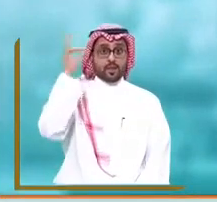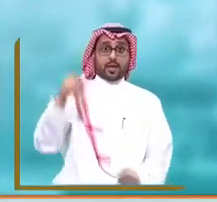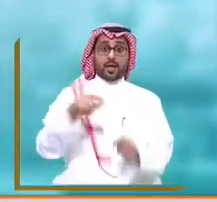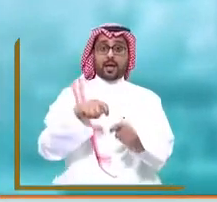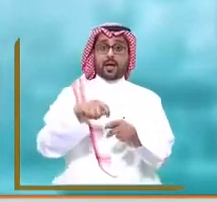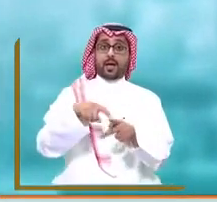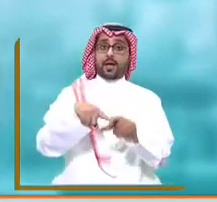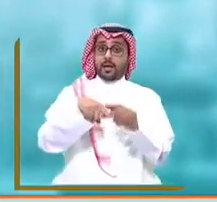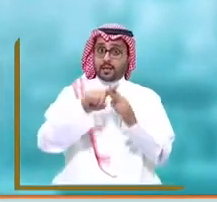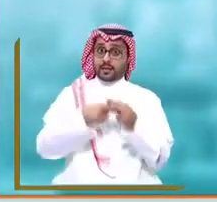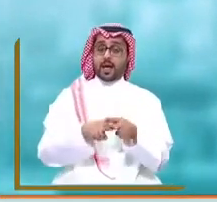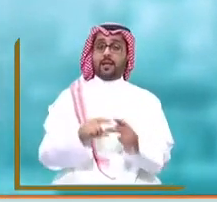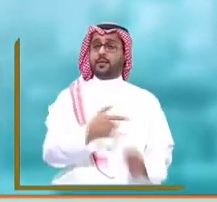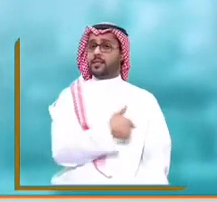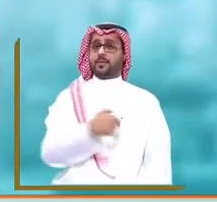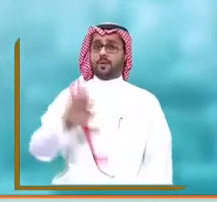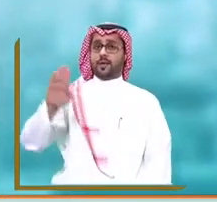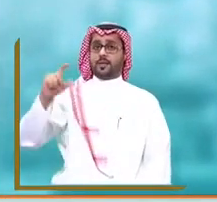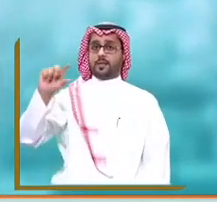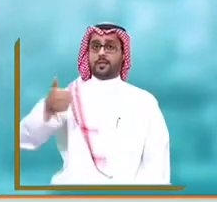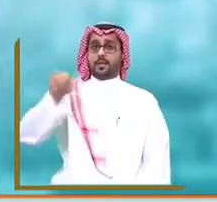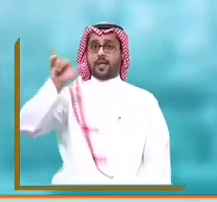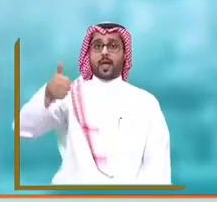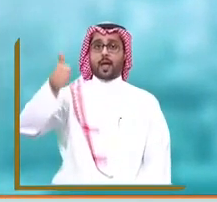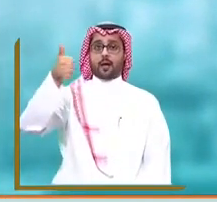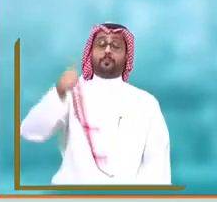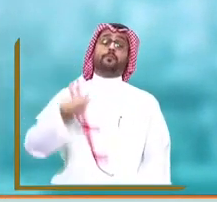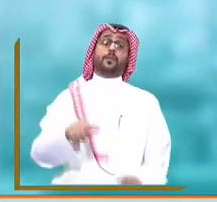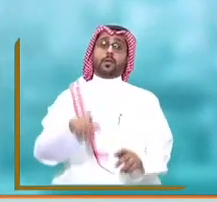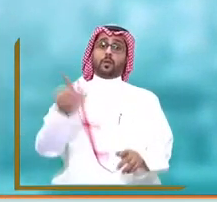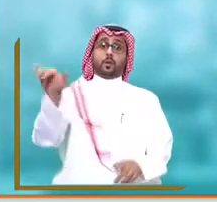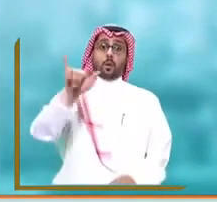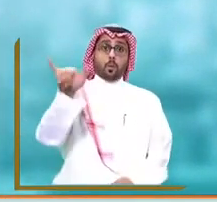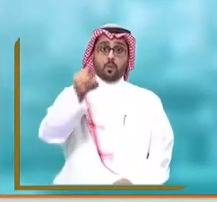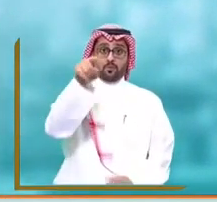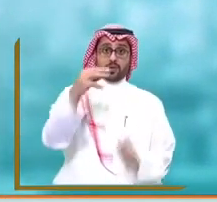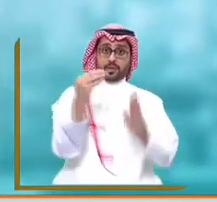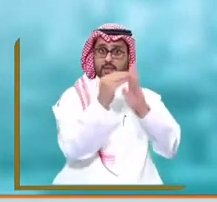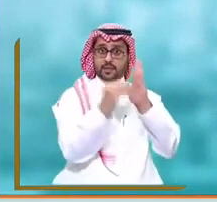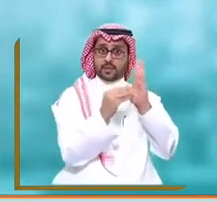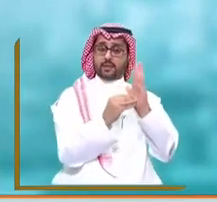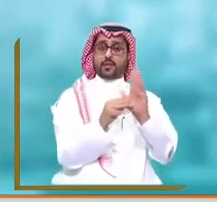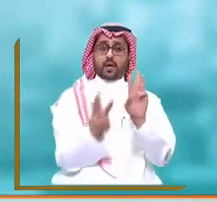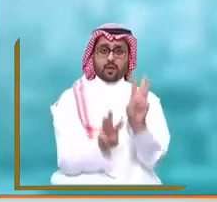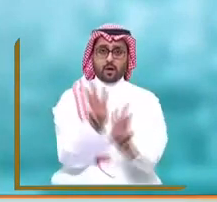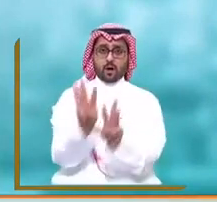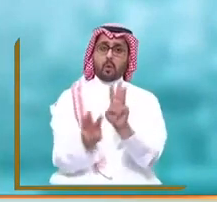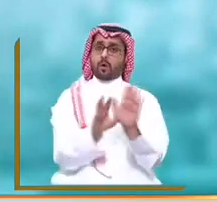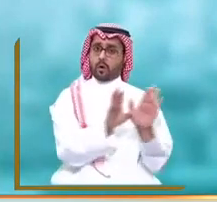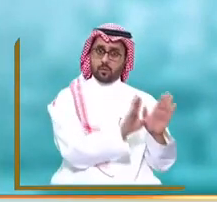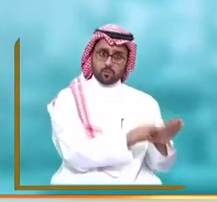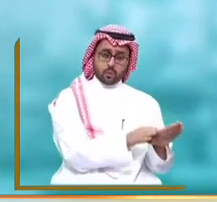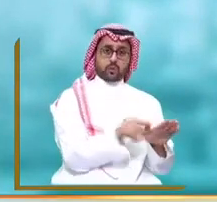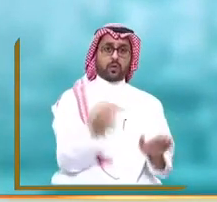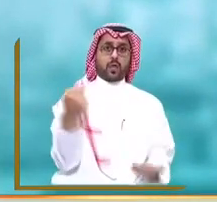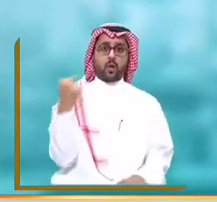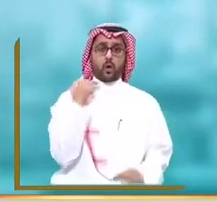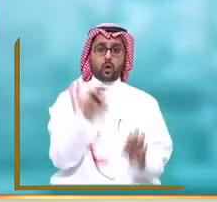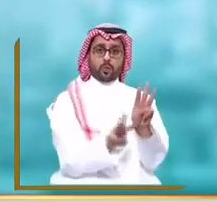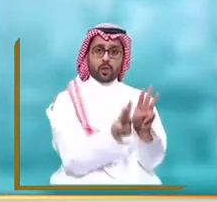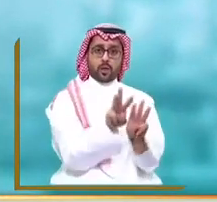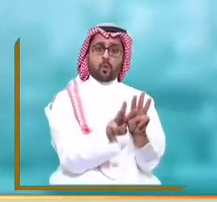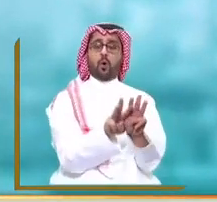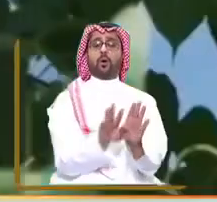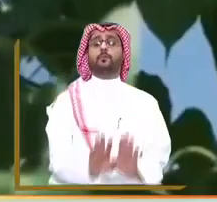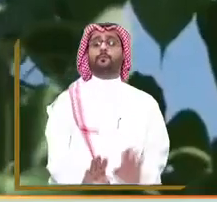الاصطناعي سدايا المهتمين في مجالي البيانات والذكاء إلى التسجيل عبر موقعها الإلكتروني في معسكر علوم البيانات،